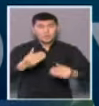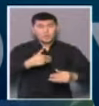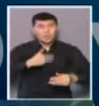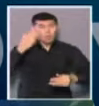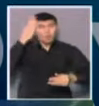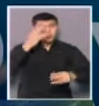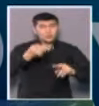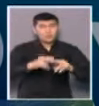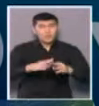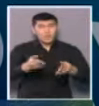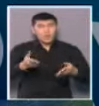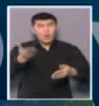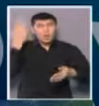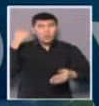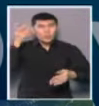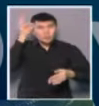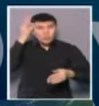ойымша өткенді аңдау,